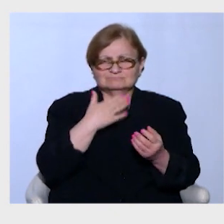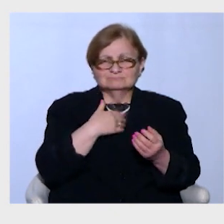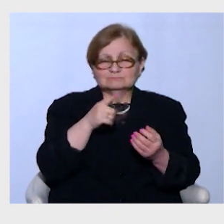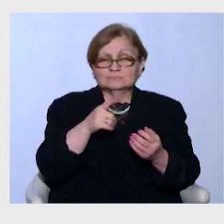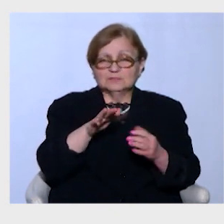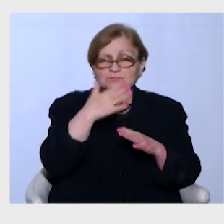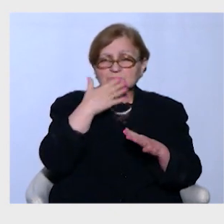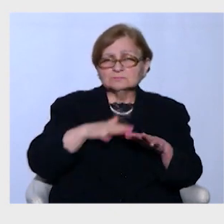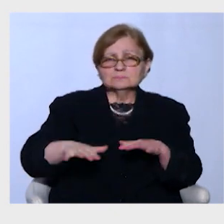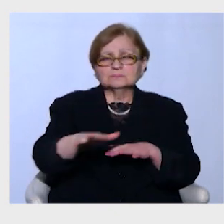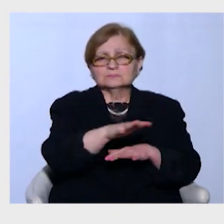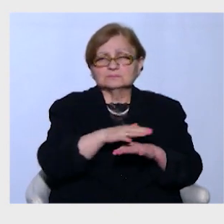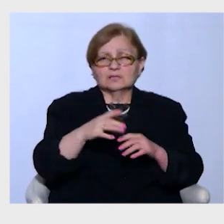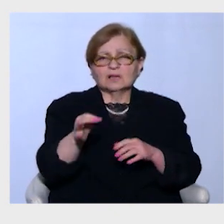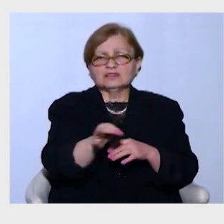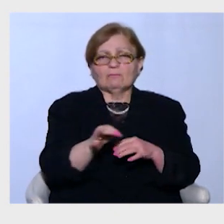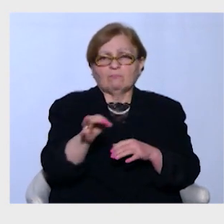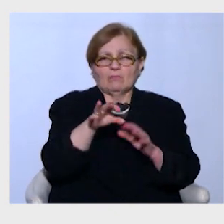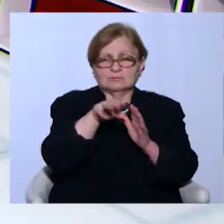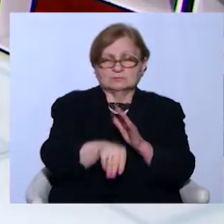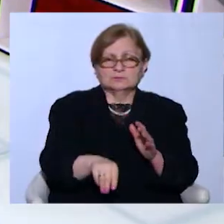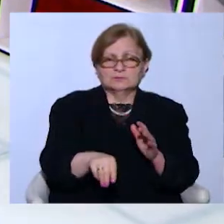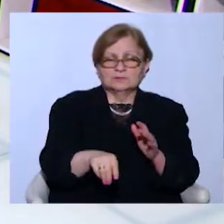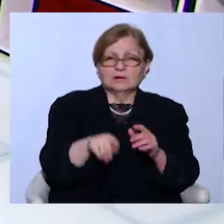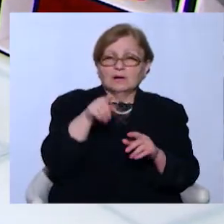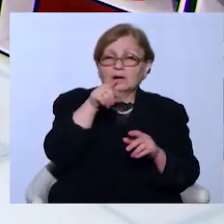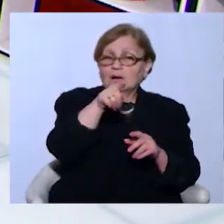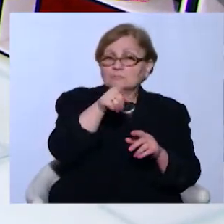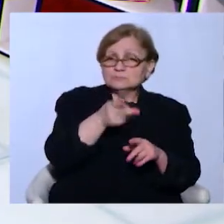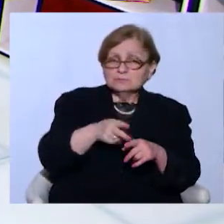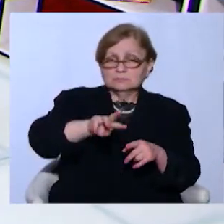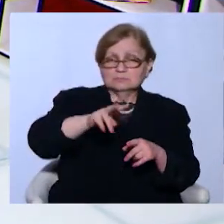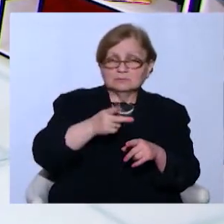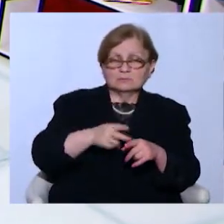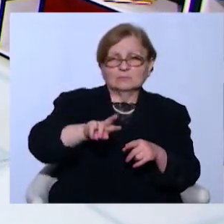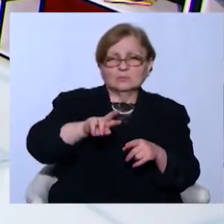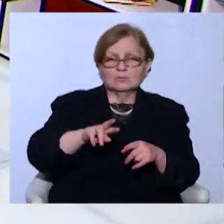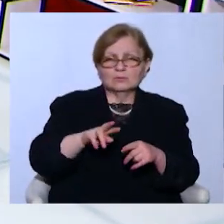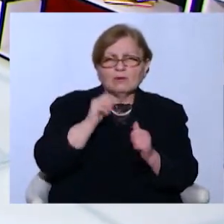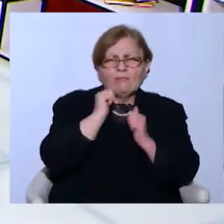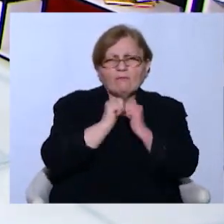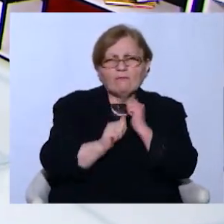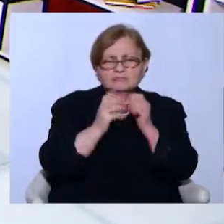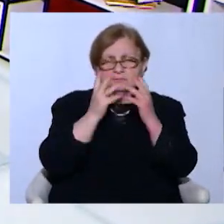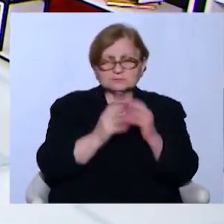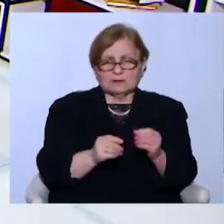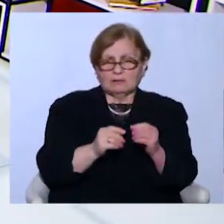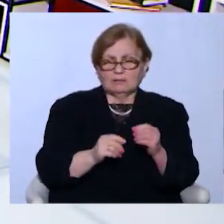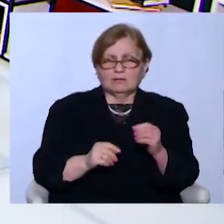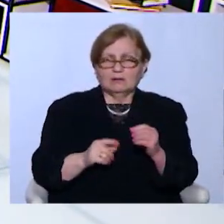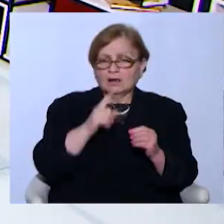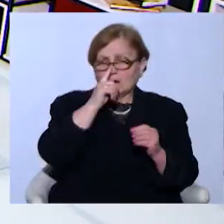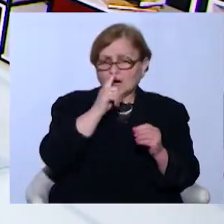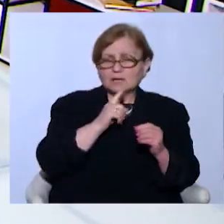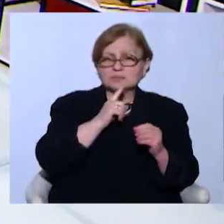იზრდება ტბორში. შესაბამისად, ორმაგდება მისი რაოდენობა ყოველდღიურად და ისე აღმოჩნდა, რომ ერთი